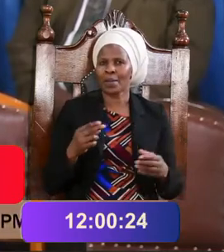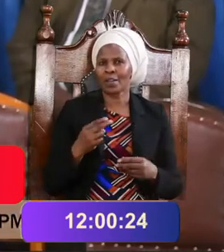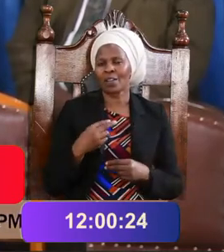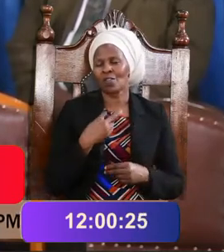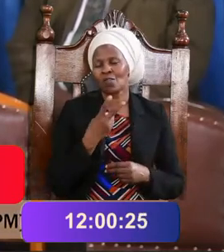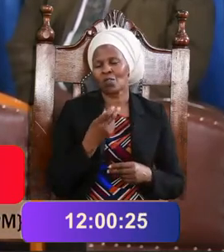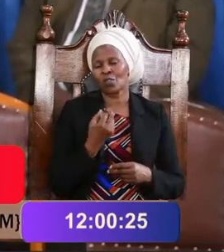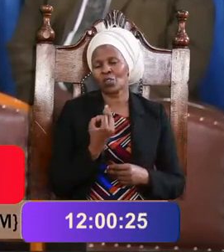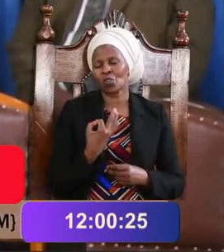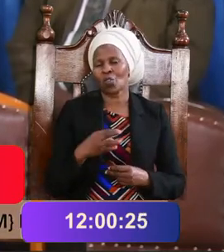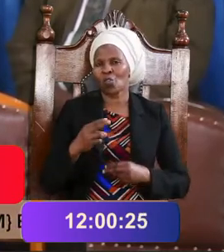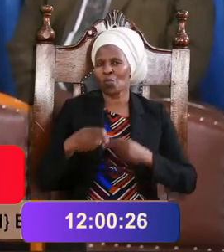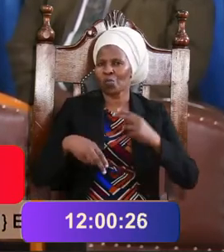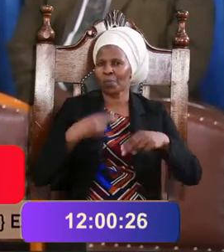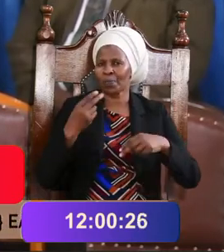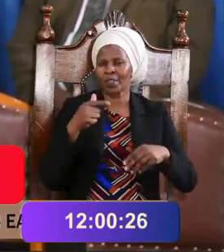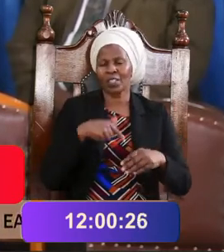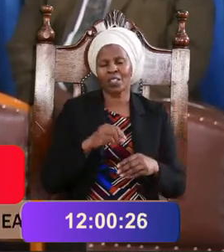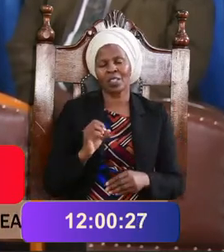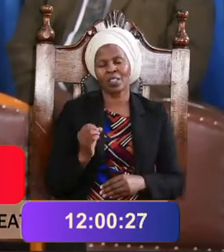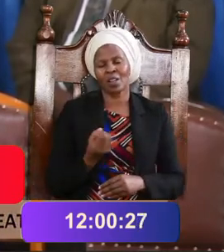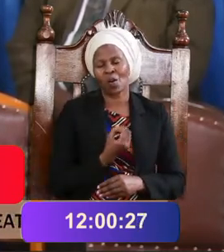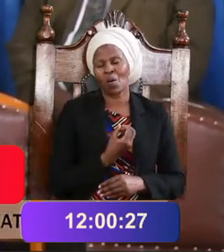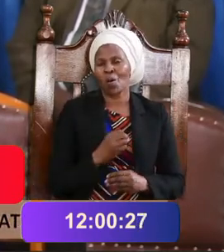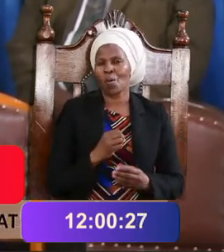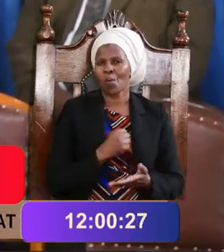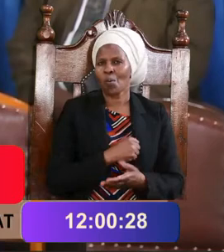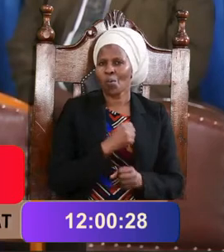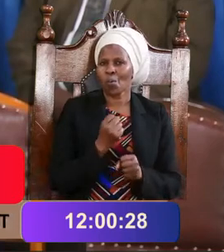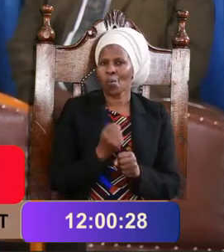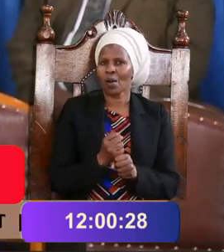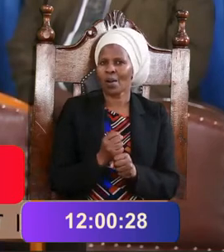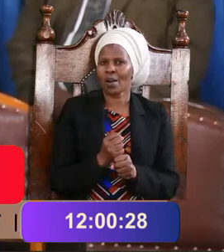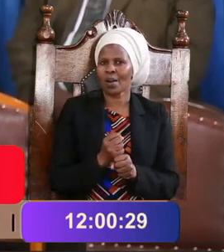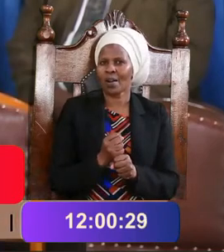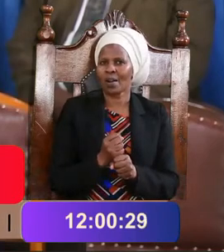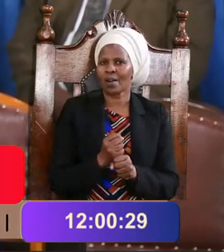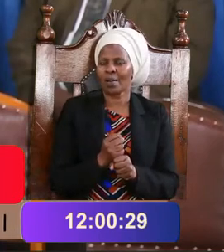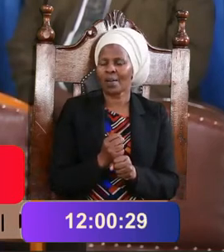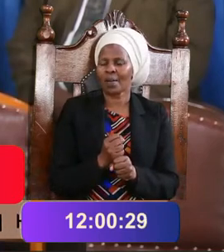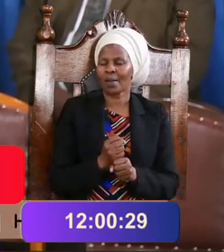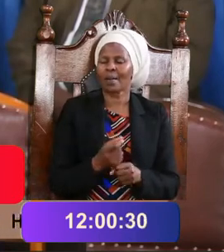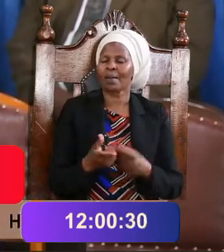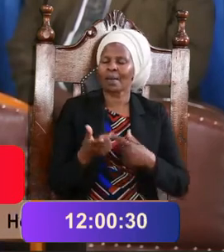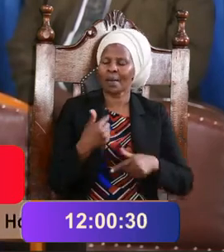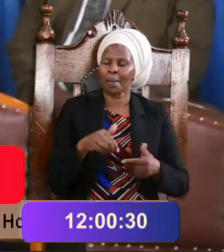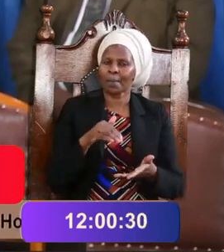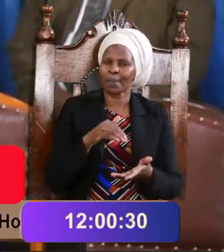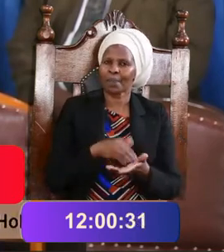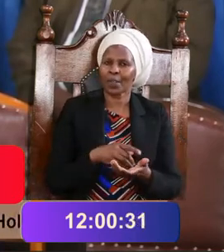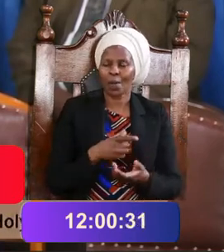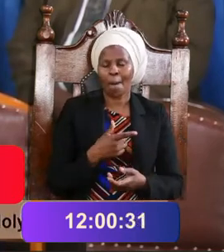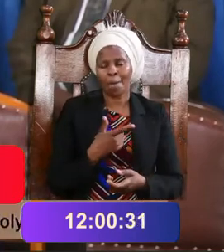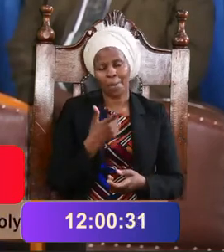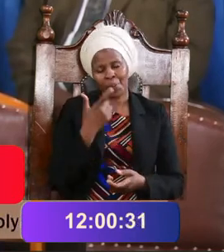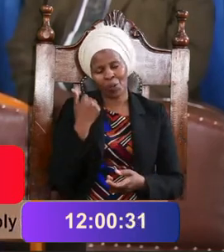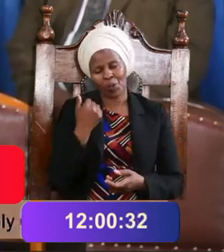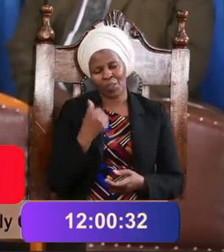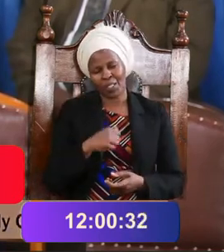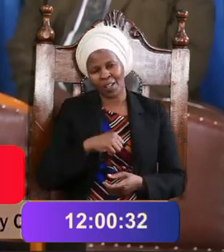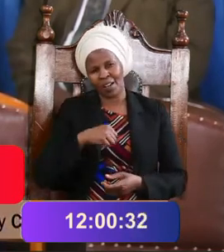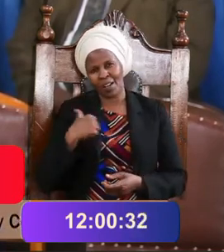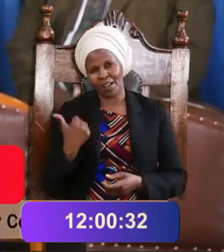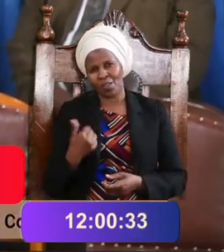hosana katika kazi zetu irudi na iwe ni sauti kubwa. Manake wale wengine